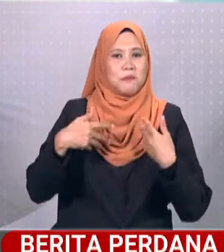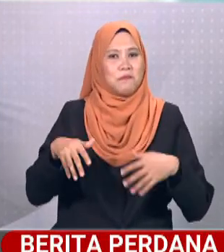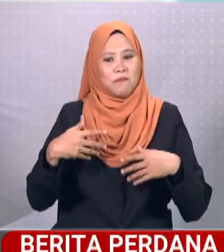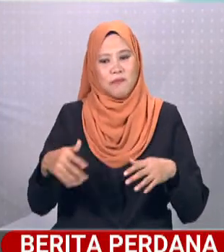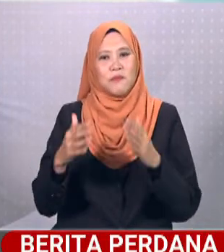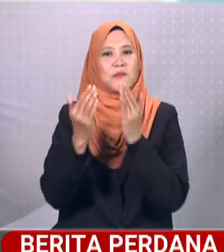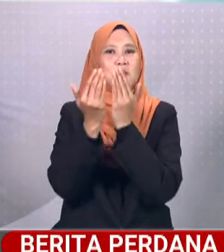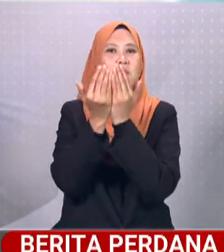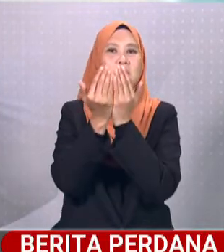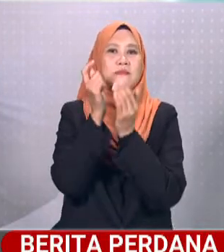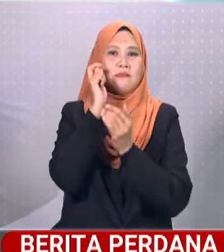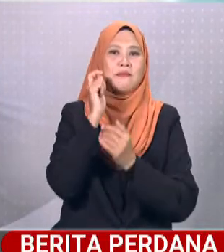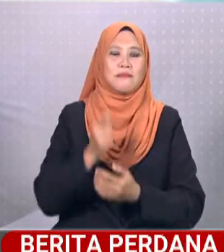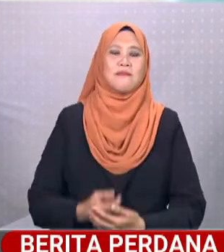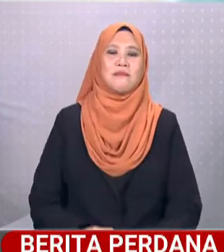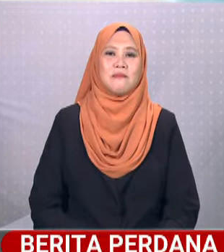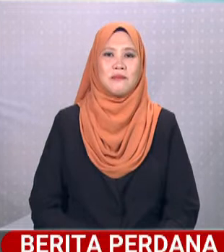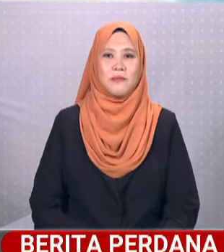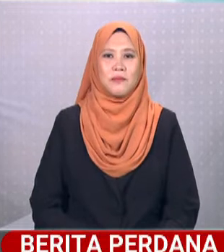doa berkenaan.